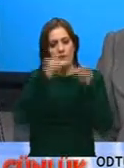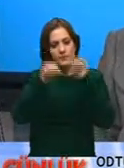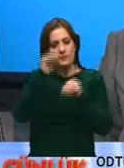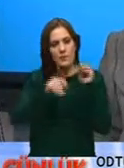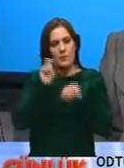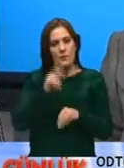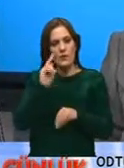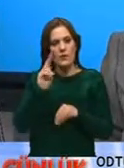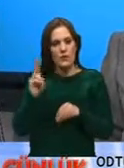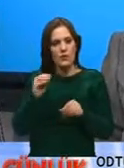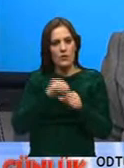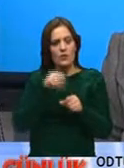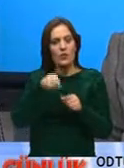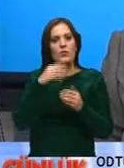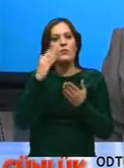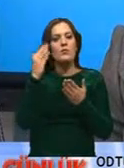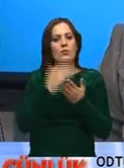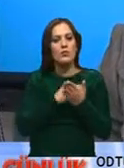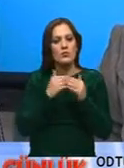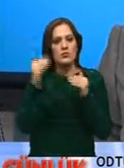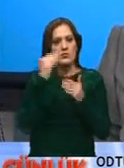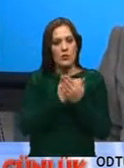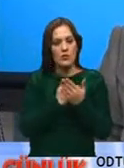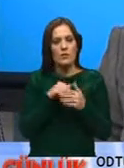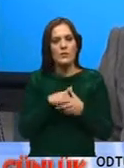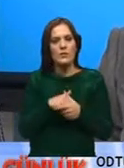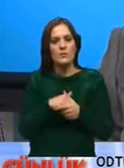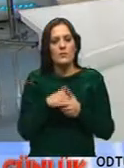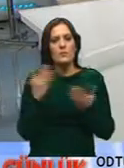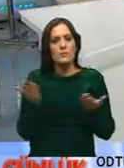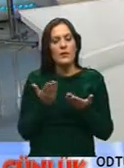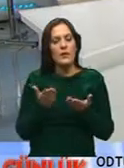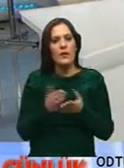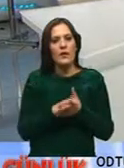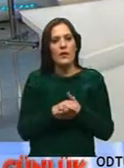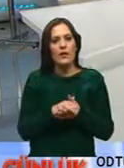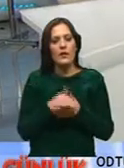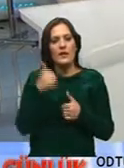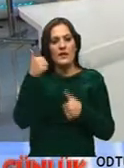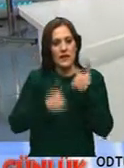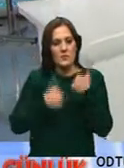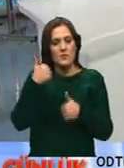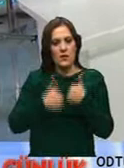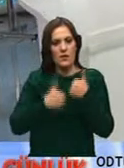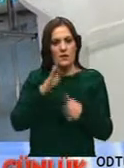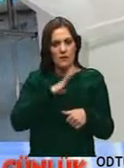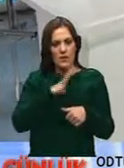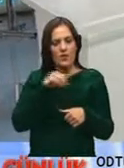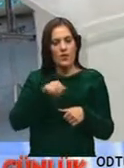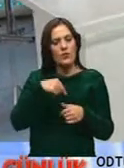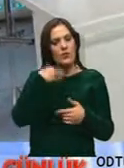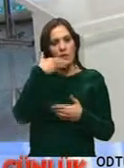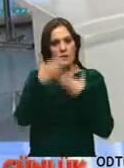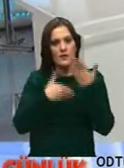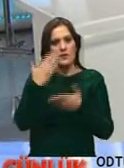bir yüksek bir lisans programı. Spesifik bir programdan söz ediyoruz değil mi? Evet. Peki efendim, yarışma var değil mi? Ondan